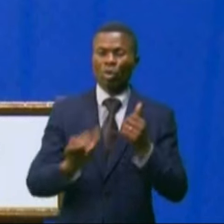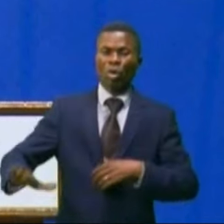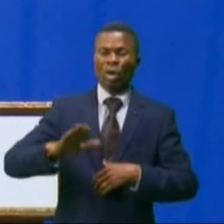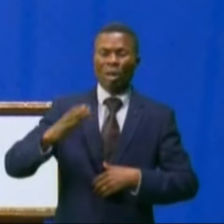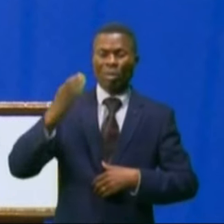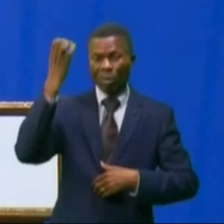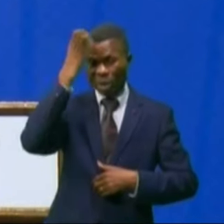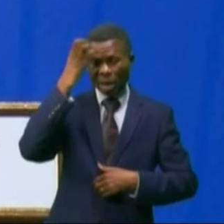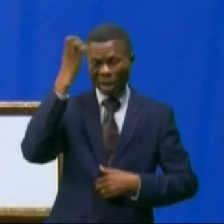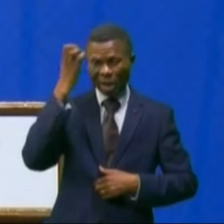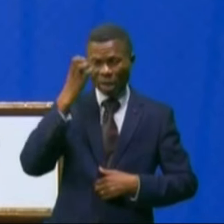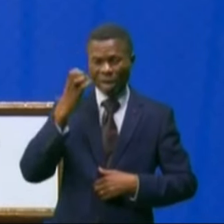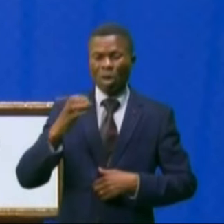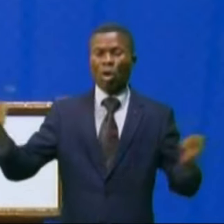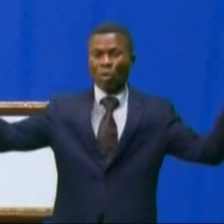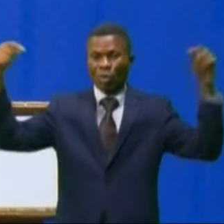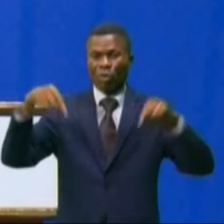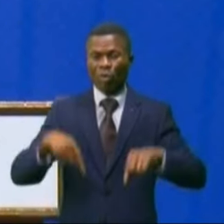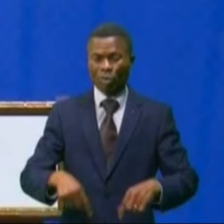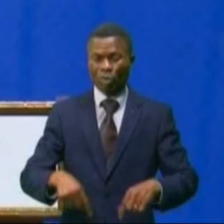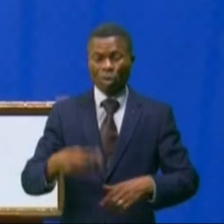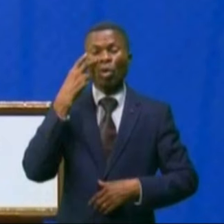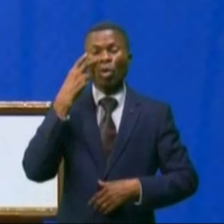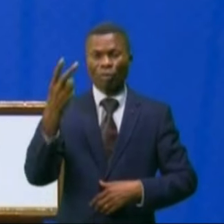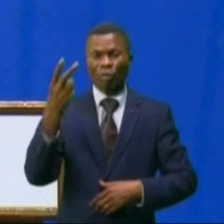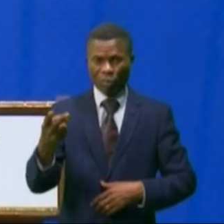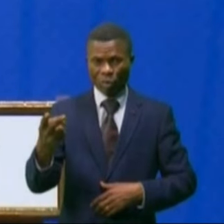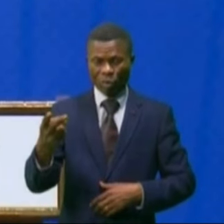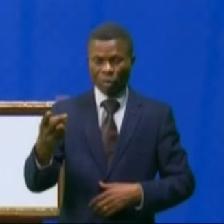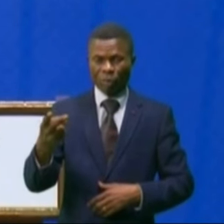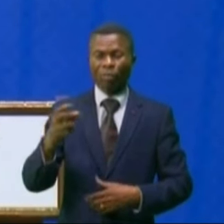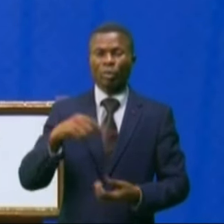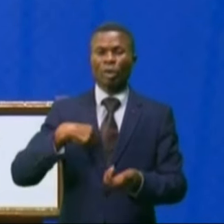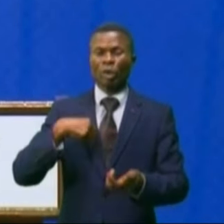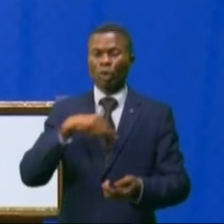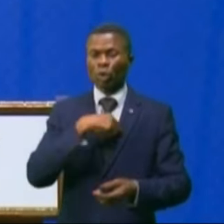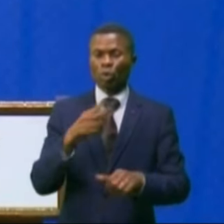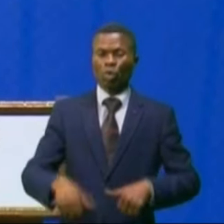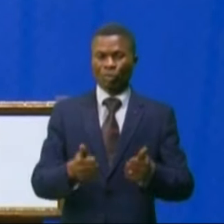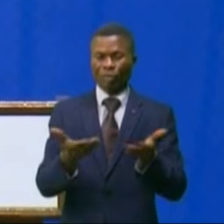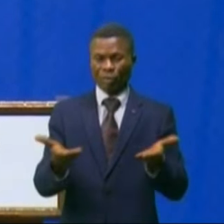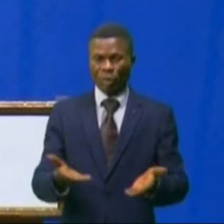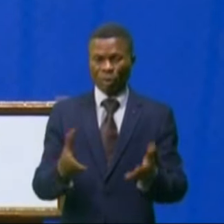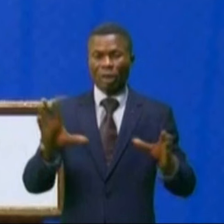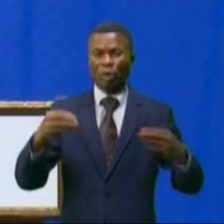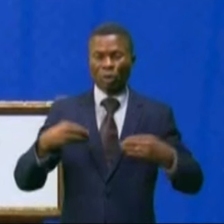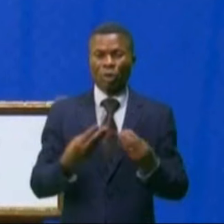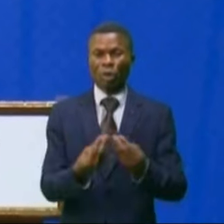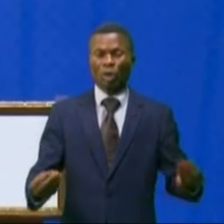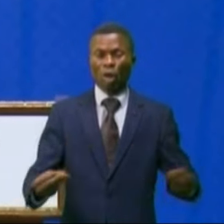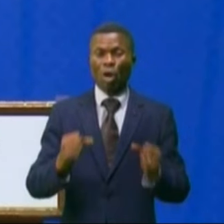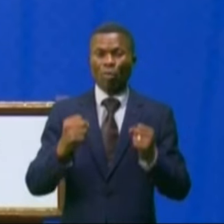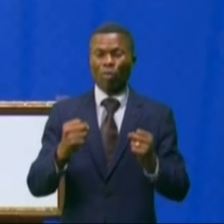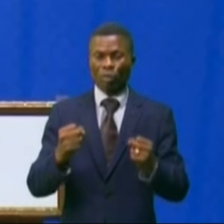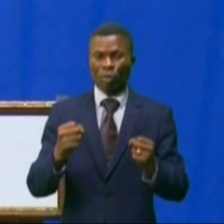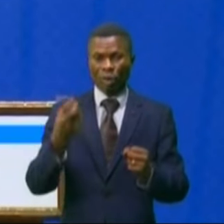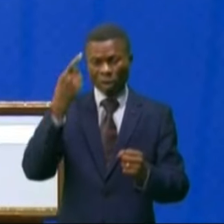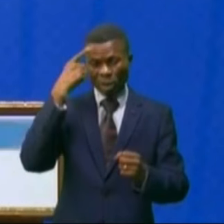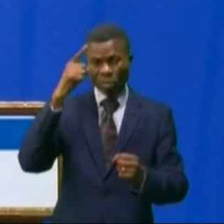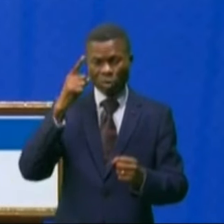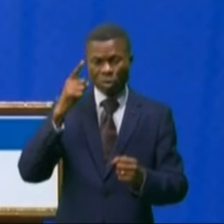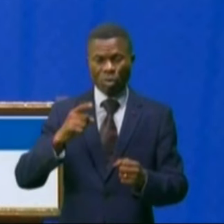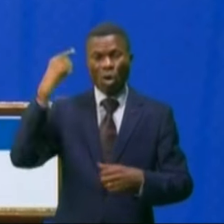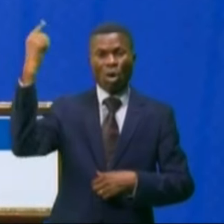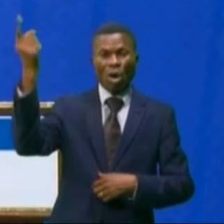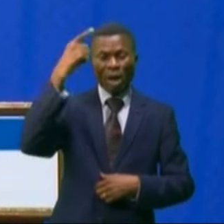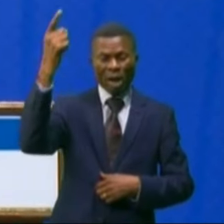occidentales veulent se bousculer pour venir voir comment on aide. Mais nous pensons et nous sommes convaincus que la solution durable pour, par exemple, nos